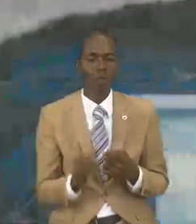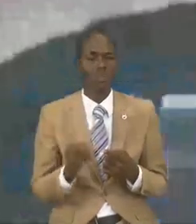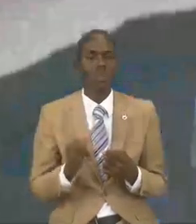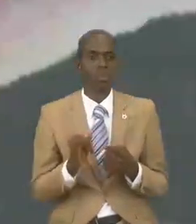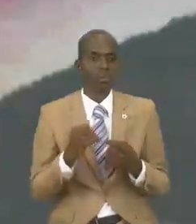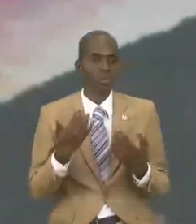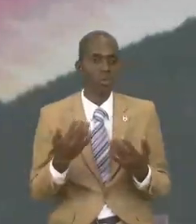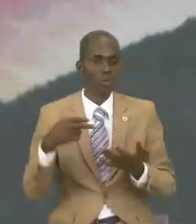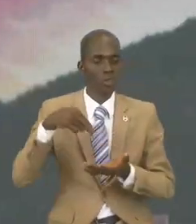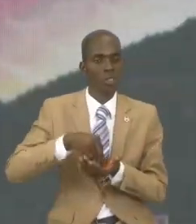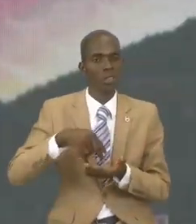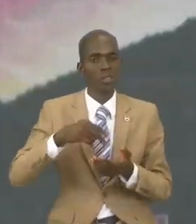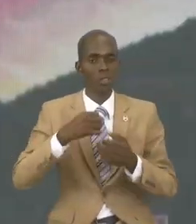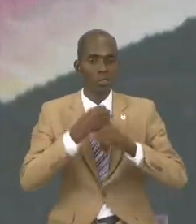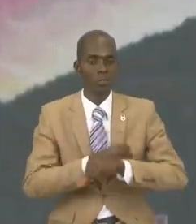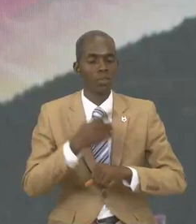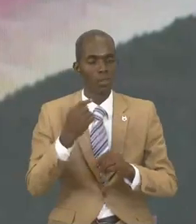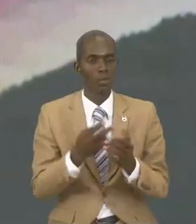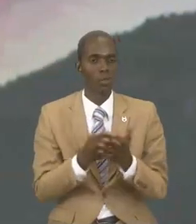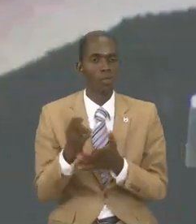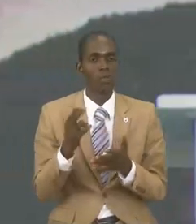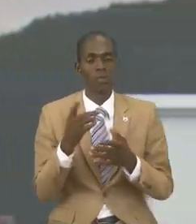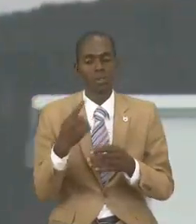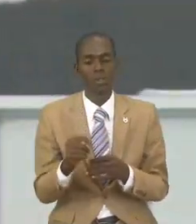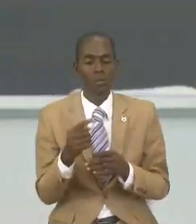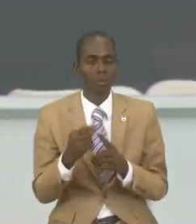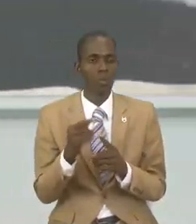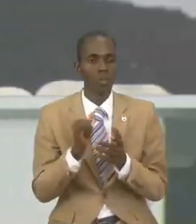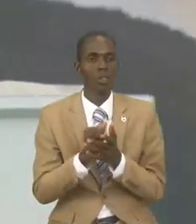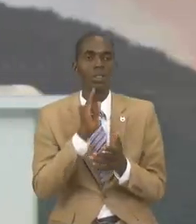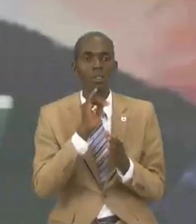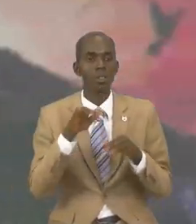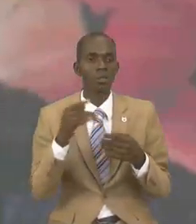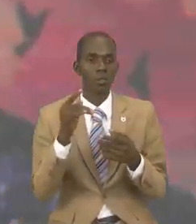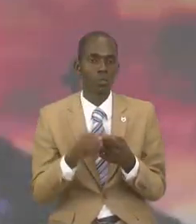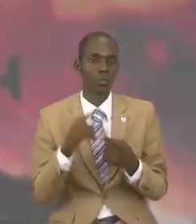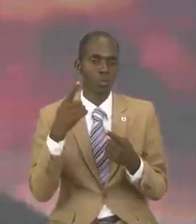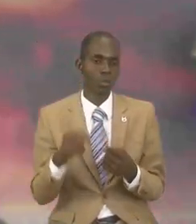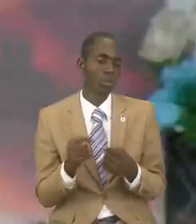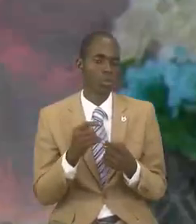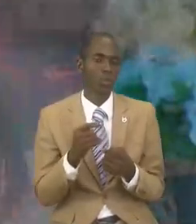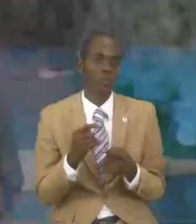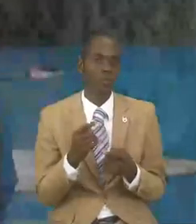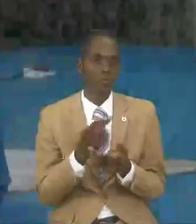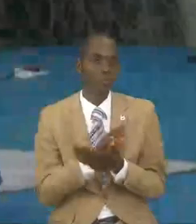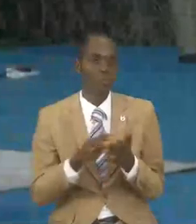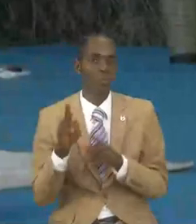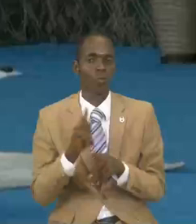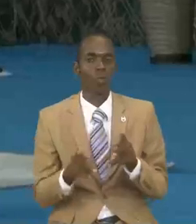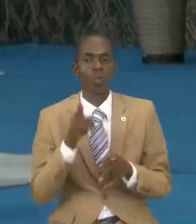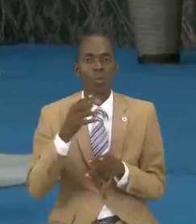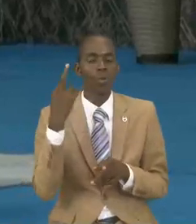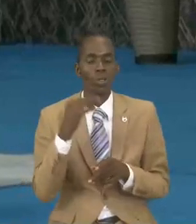foi qui a été transmise au sein une fois pour toutes, tu n'es plus aussi agile que tu